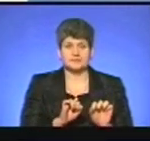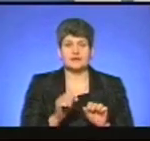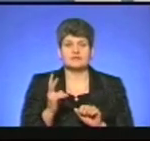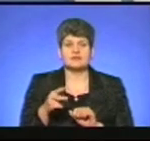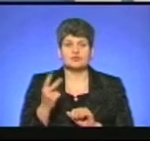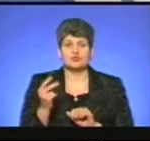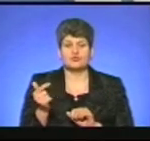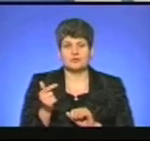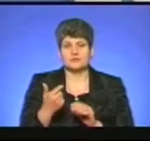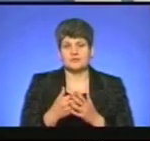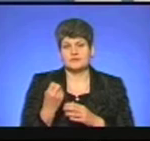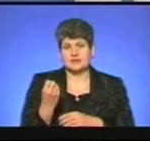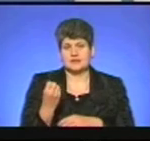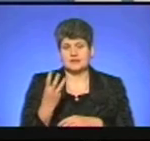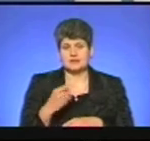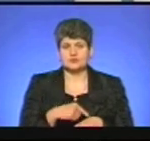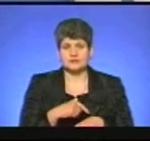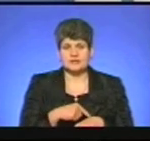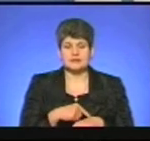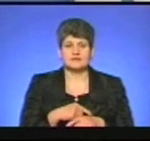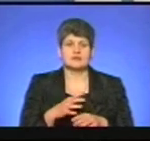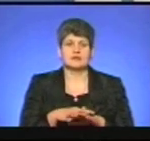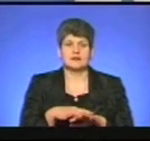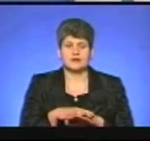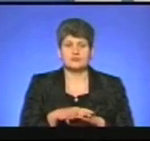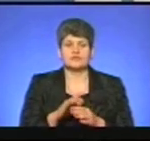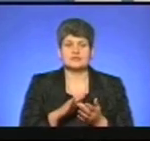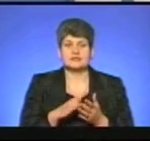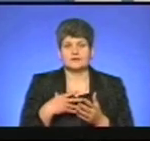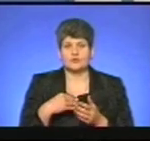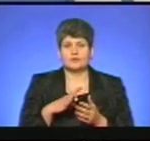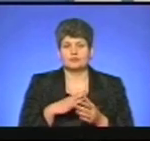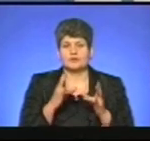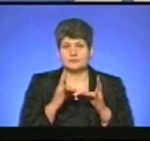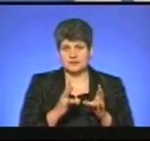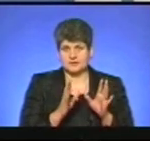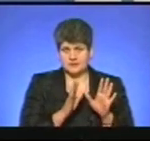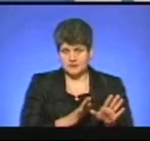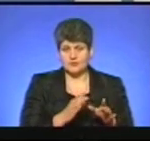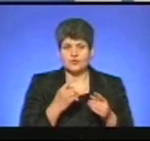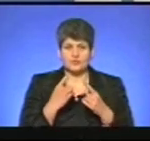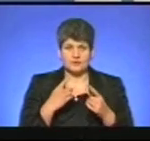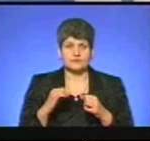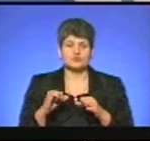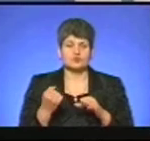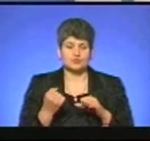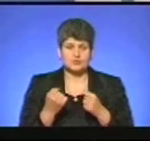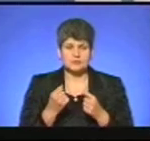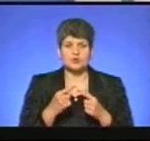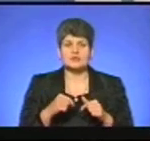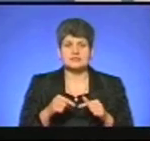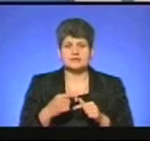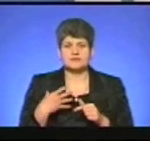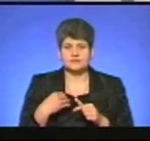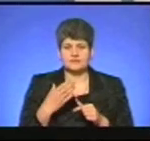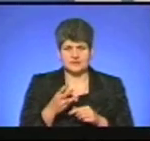22 грудня близько 13-ї на Різдвяному ярмарку в центрі Львова сталася пожежа. Так, велика біда, говорив з друзями, організаторами львівської